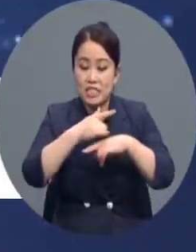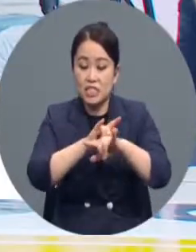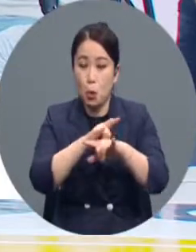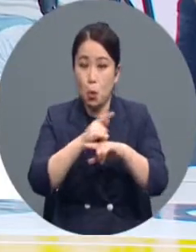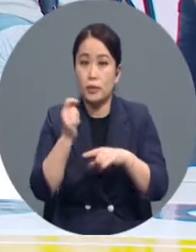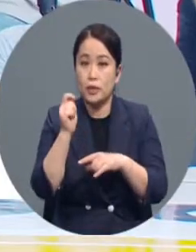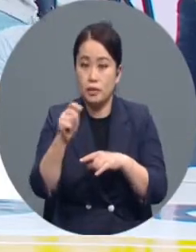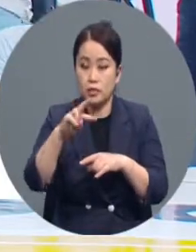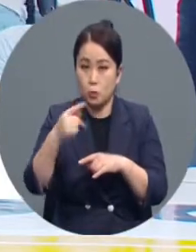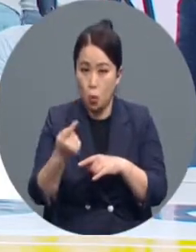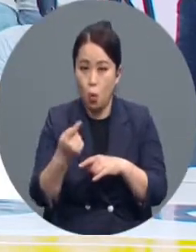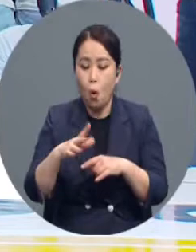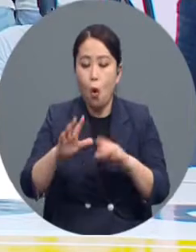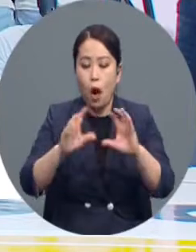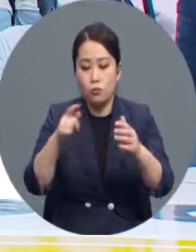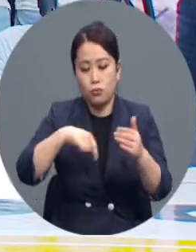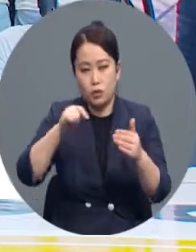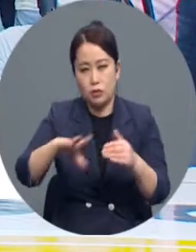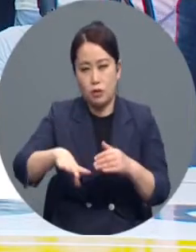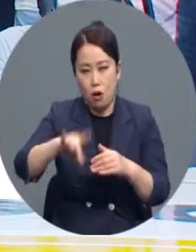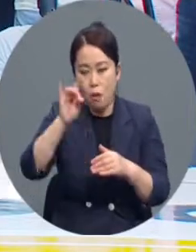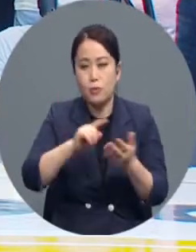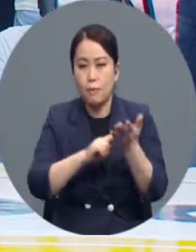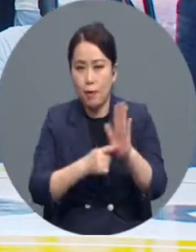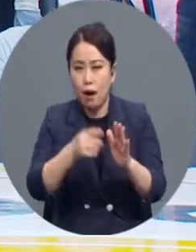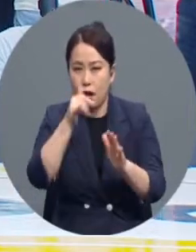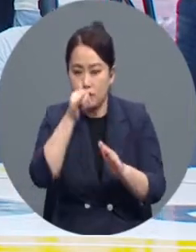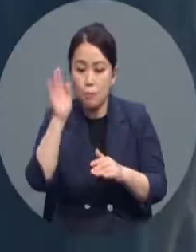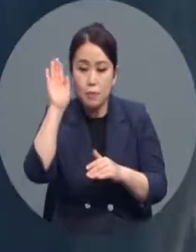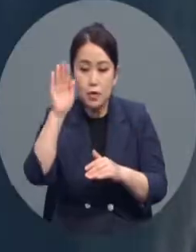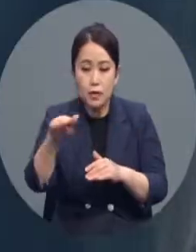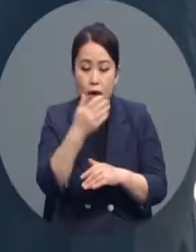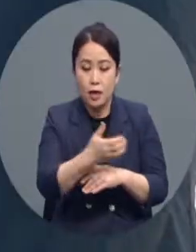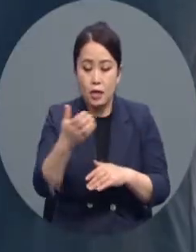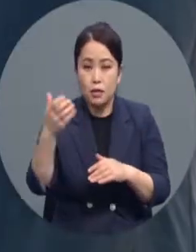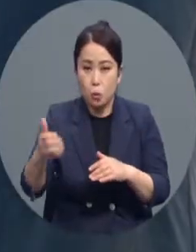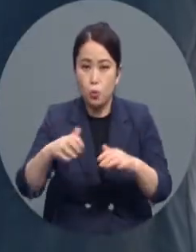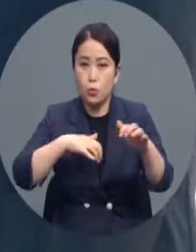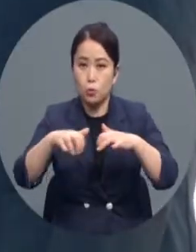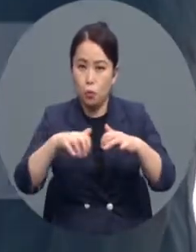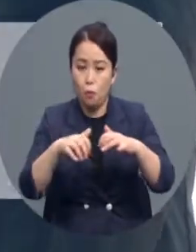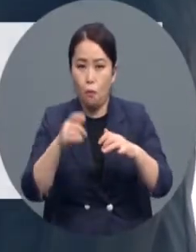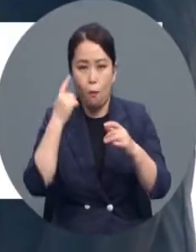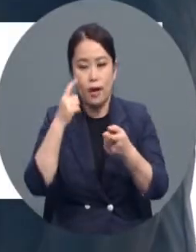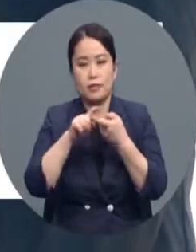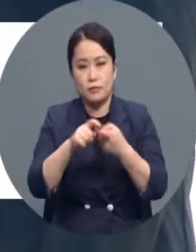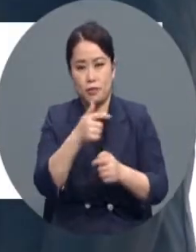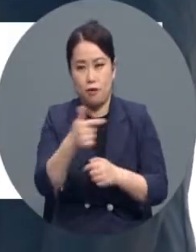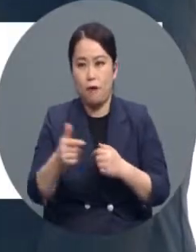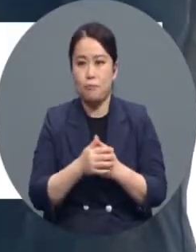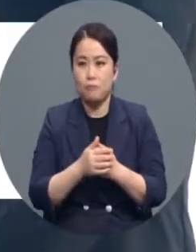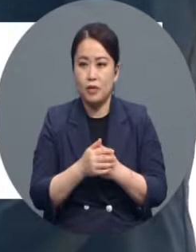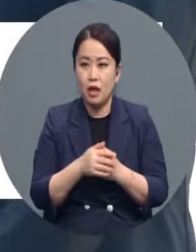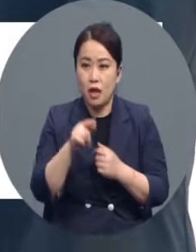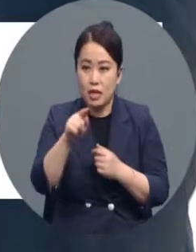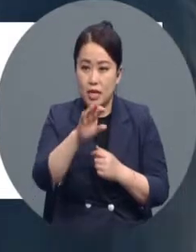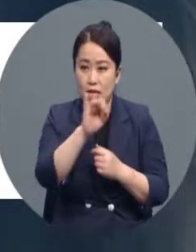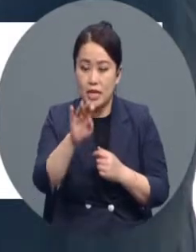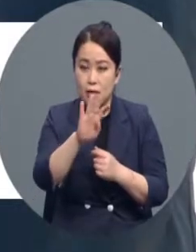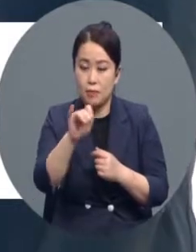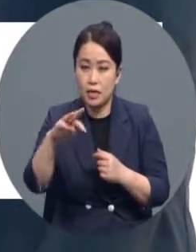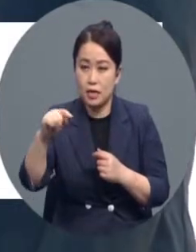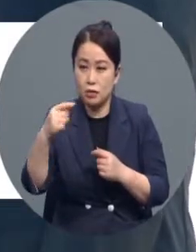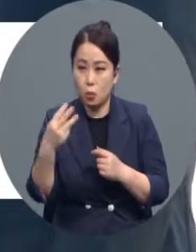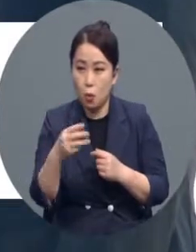선보여 미래의 이동수단에 대한 관심을 높였습니다. 이 미터는 4개, 6개 또는 8개 그 이상의 많은